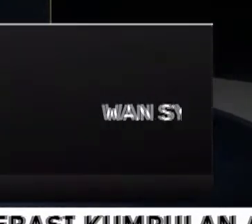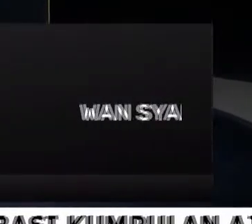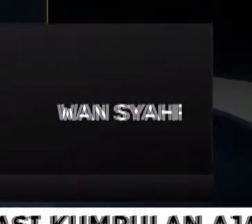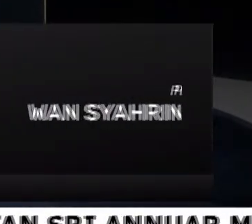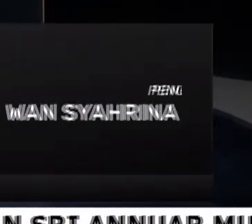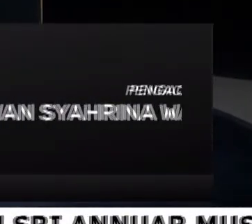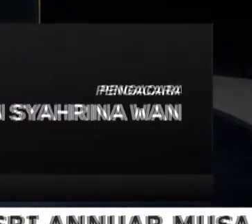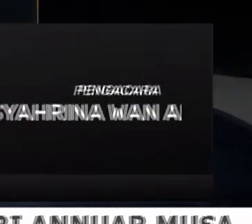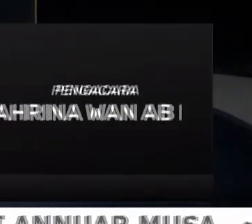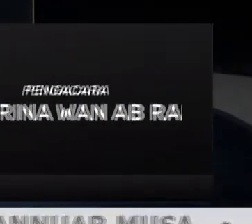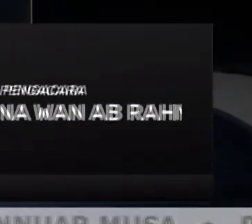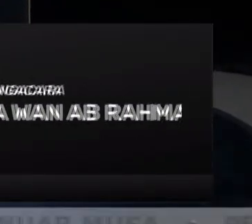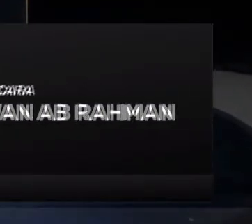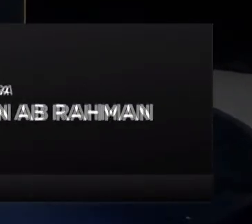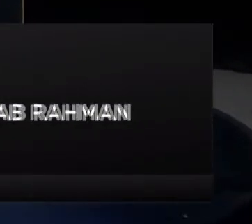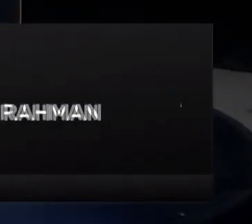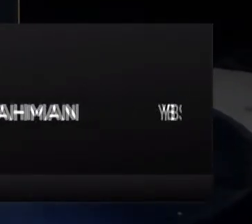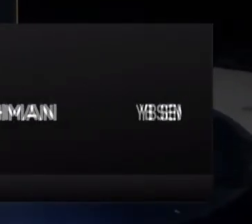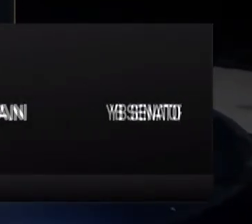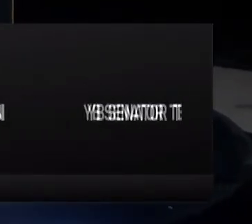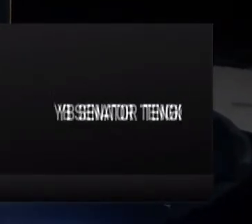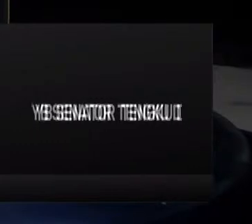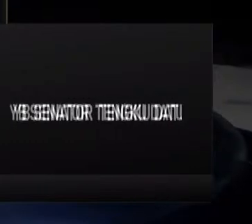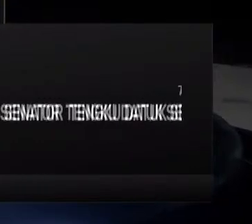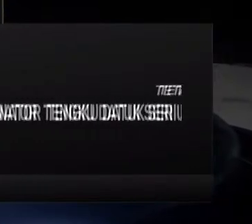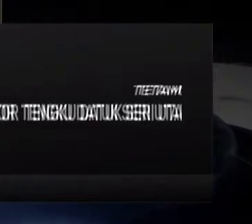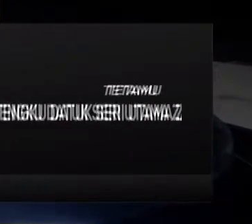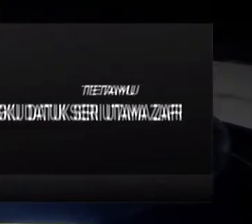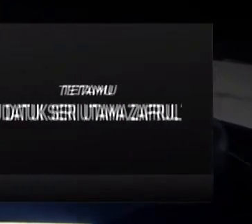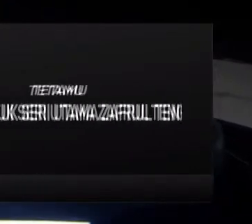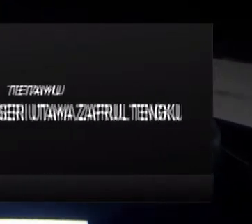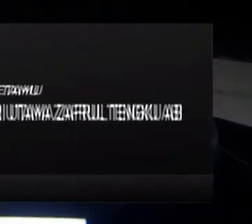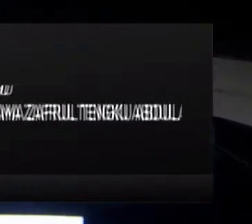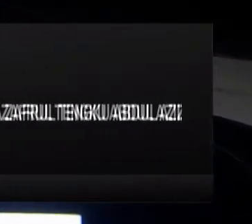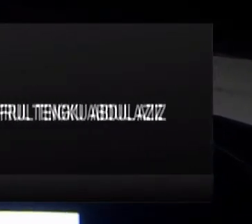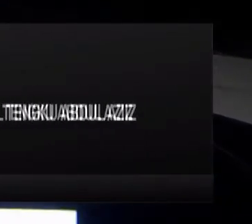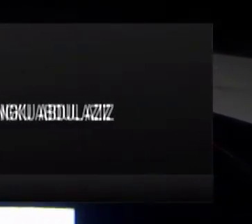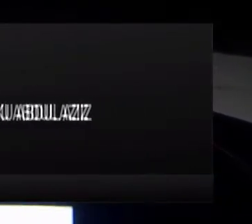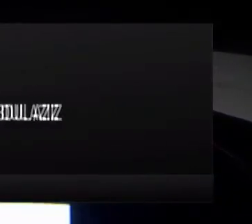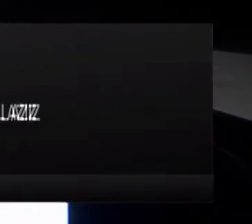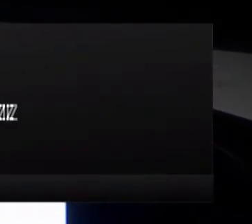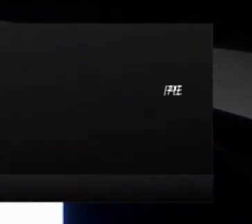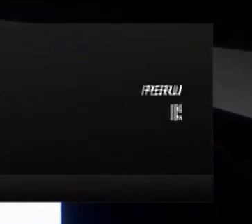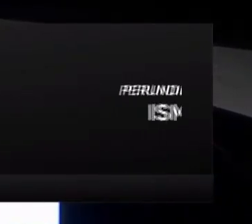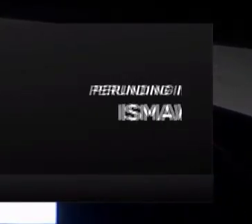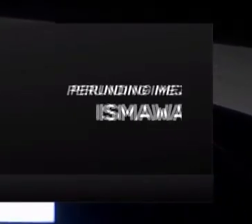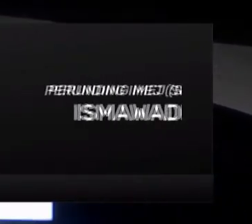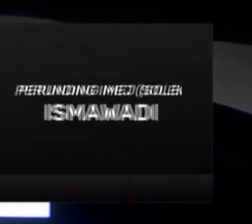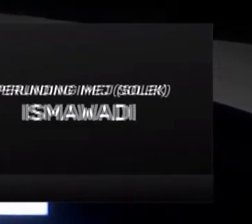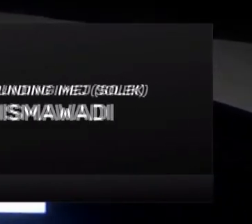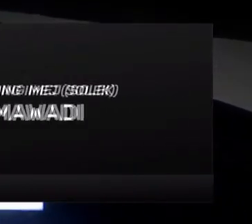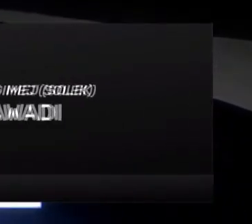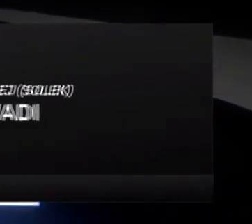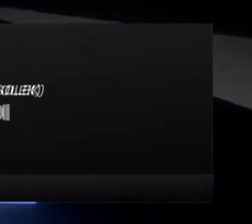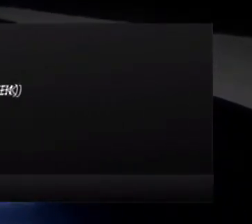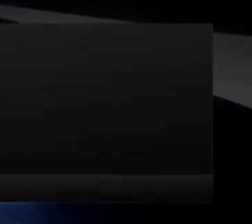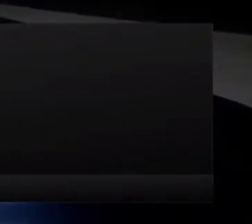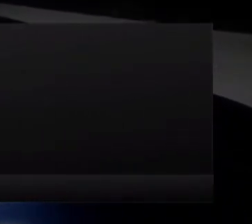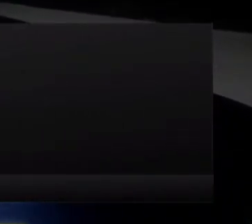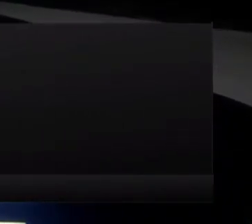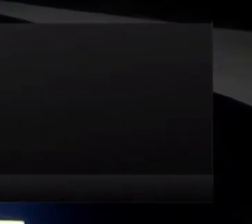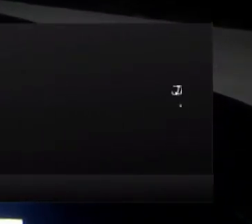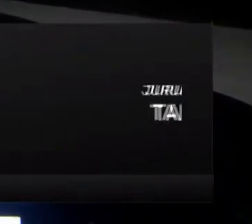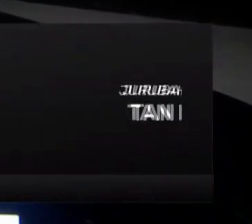berhormat Senator Tengku Datuk Seri utama saful tengk Abdul Aziz Menteri kewangan Malaysia bersama-sama kita di inklusif jumpa lagi pada lain masa insya-allah Terima kasih kerana